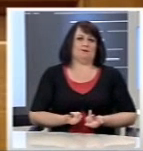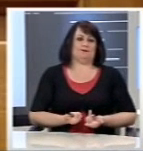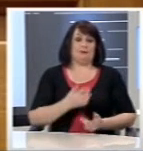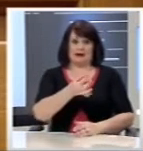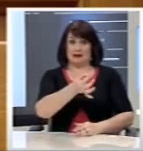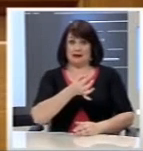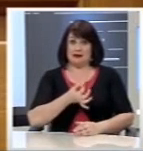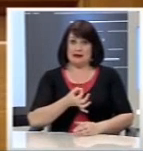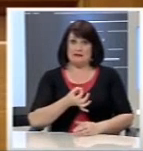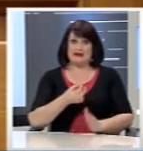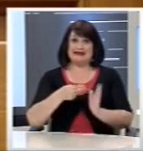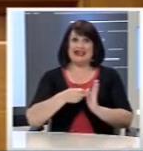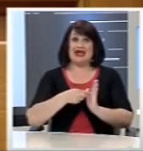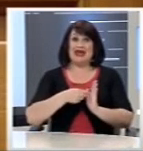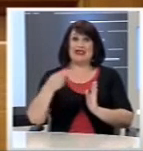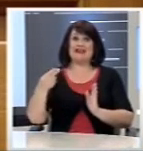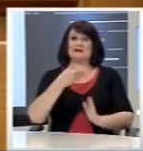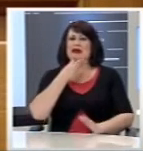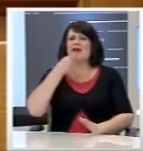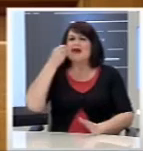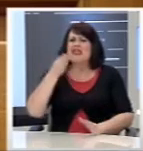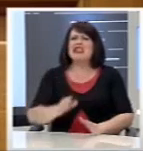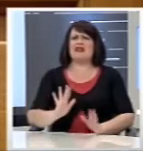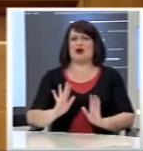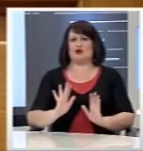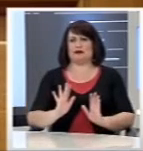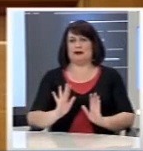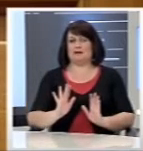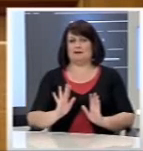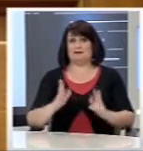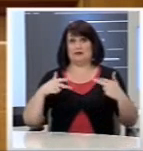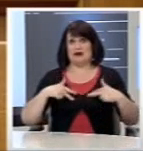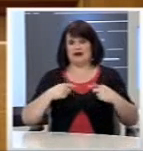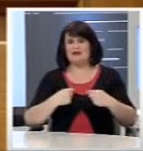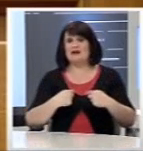Μιλήσατε για θεσμική χυδαιότητα από την πλευρά της κυβέρνησης.